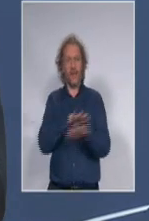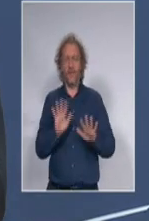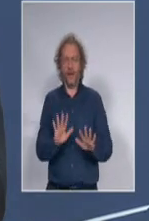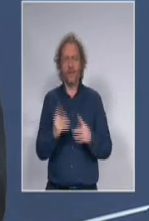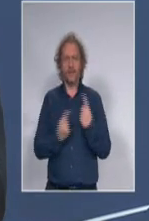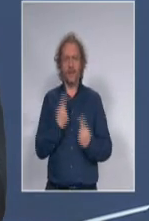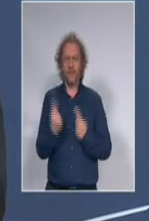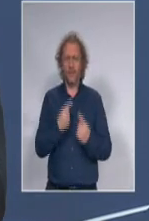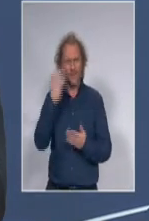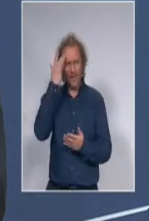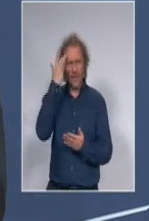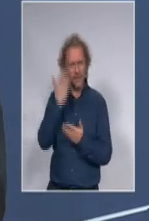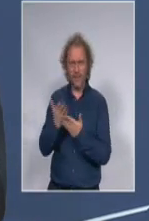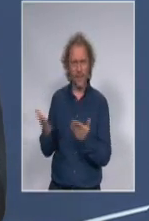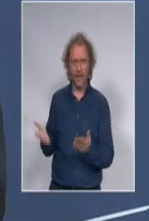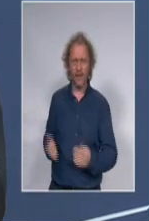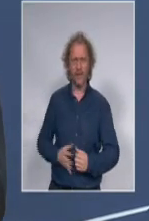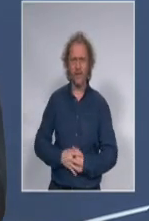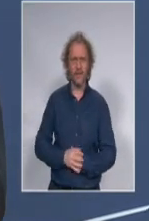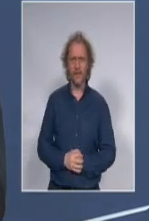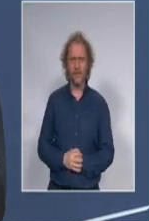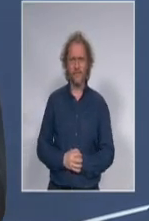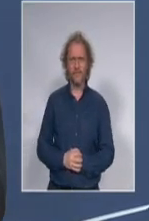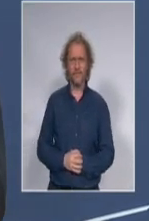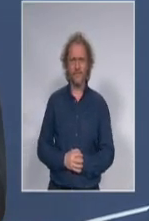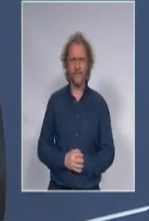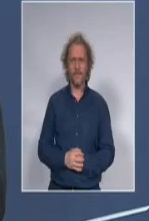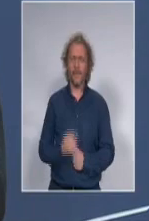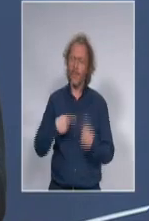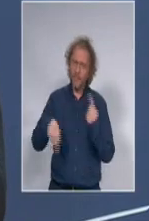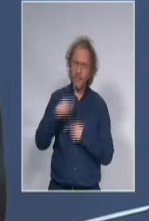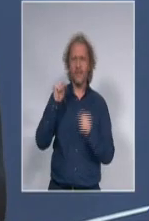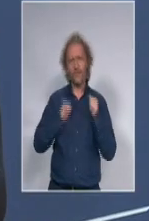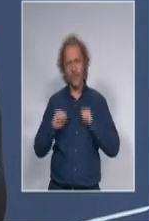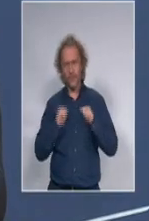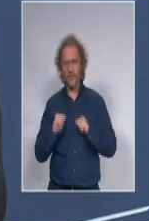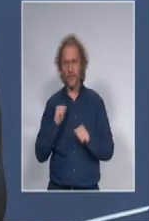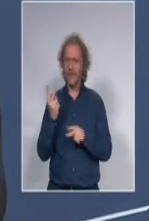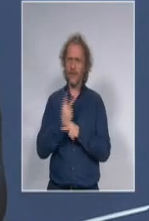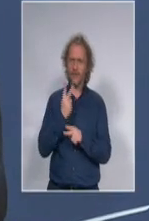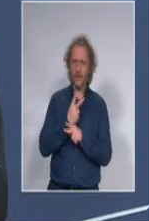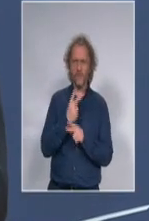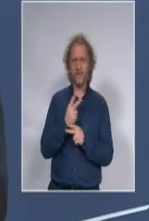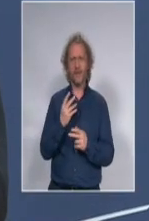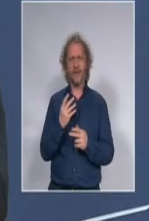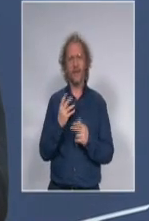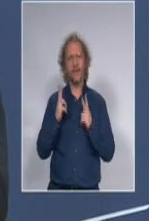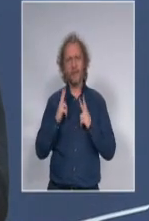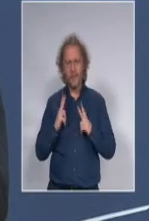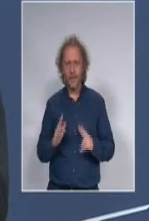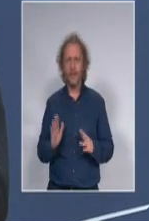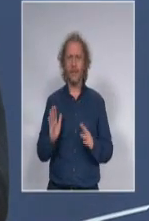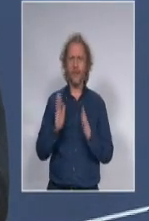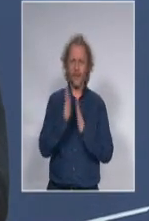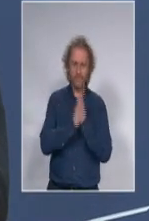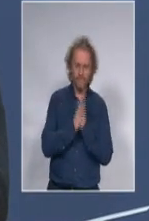I trudili smo se da kao država reagujemo mirno, da pozovemo, zamolimo ljude, da ih ispratimo do kuće.